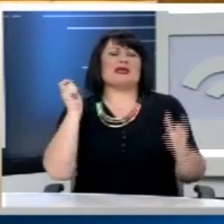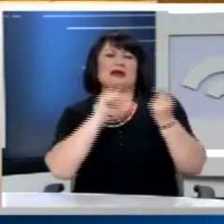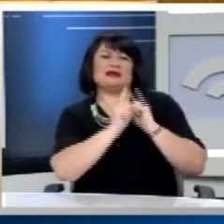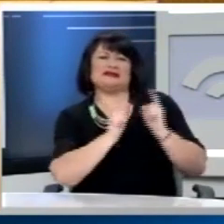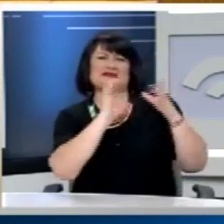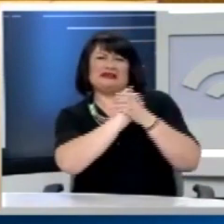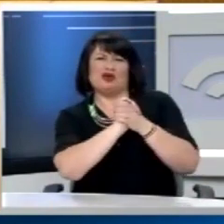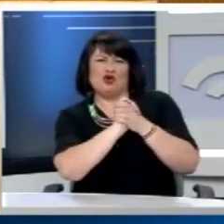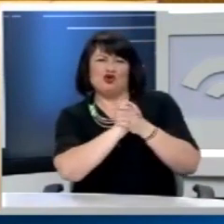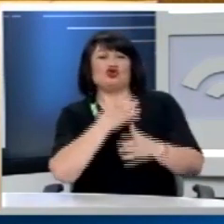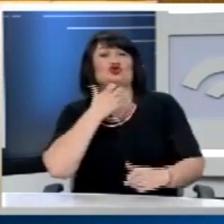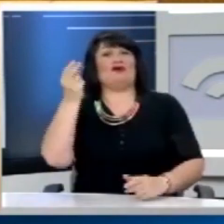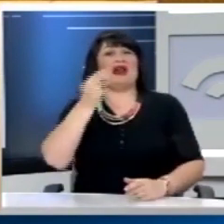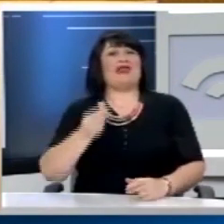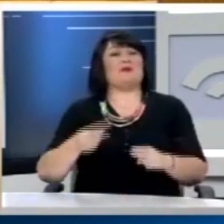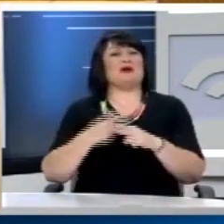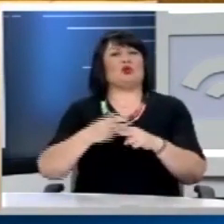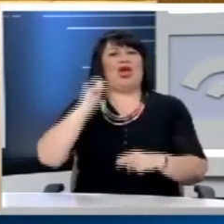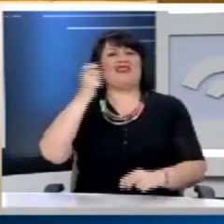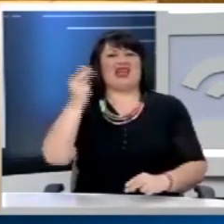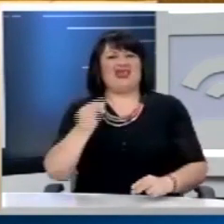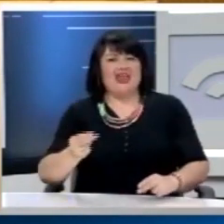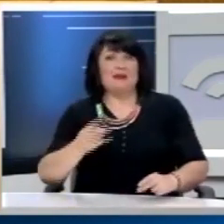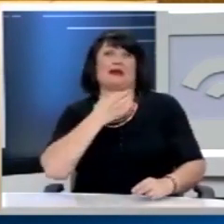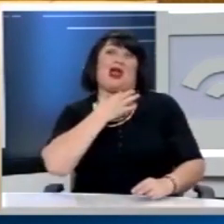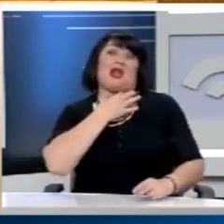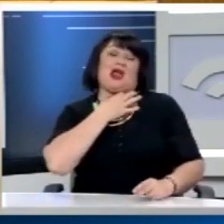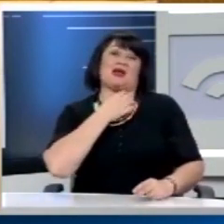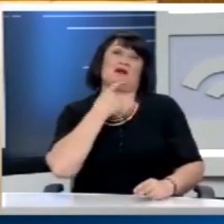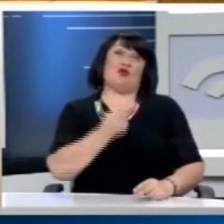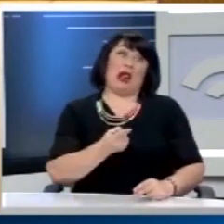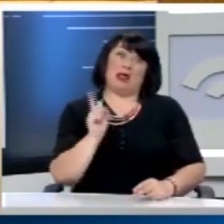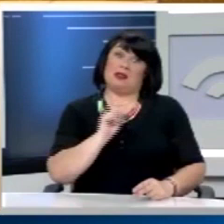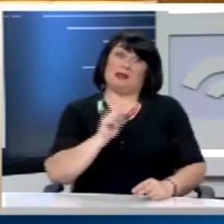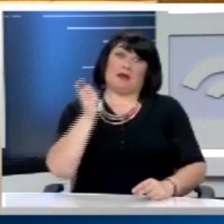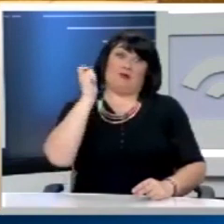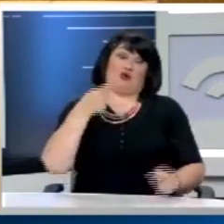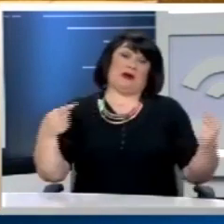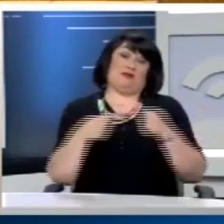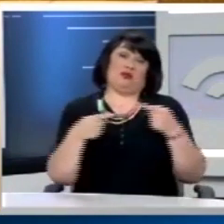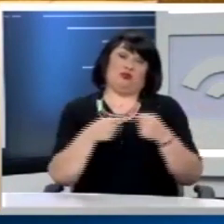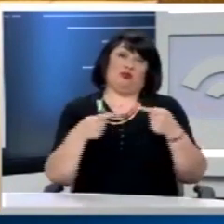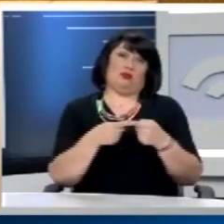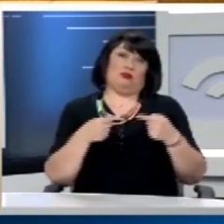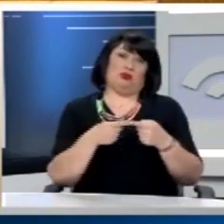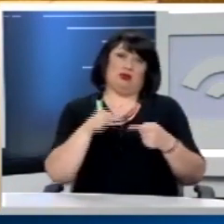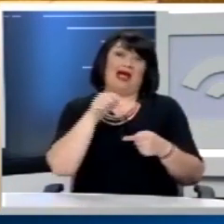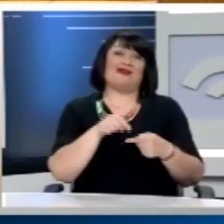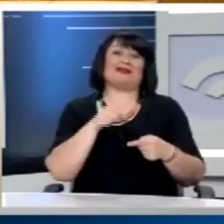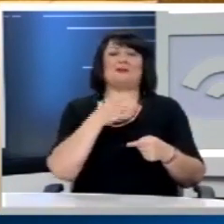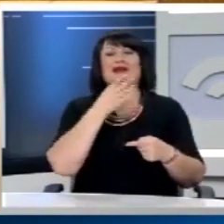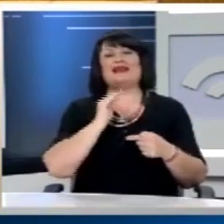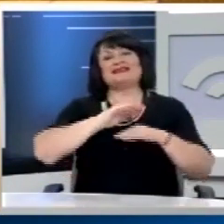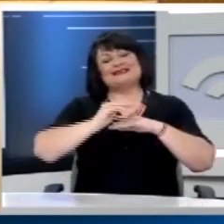στα μεγάλα και κρίσιμα που δεν προσφέρονται για κομματικές αντιπαραθέσεις, λένε, και άλλα τέτοια